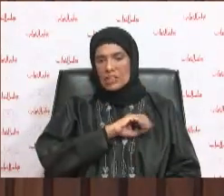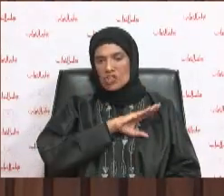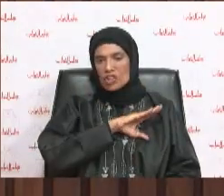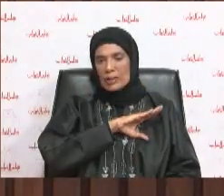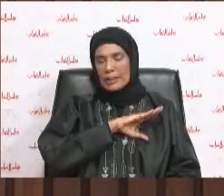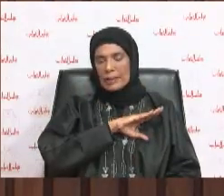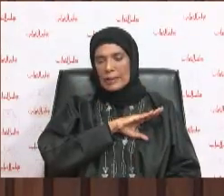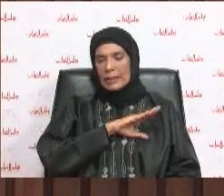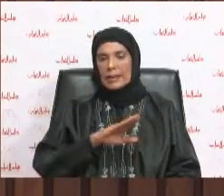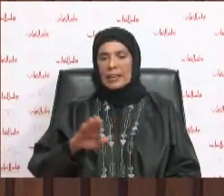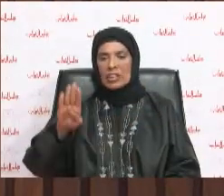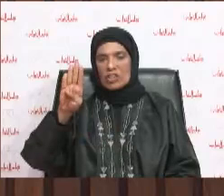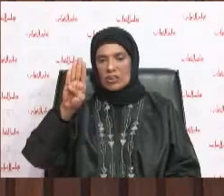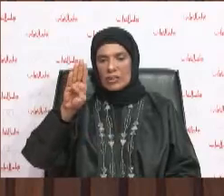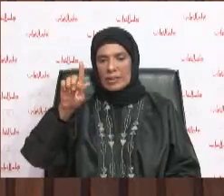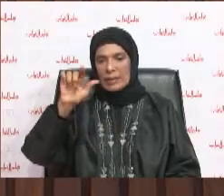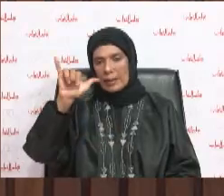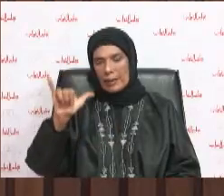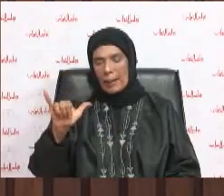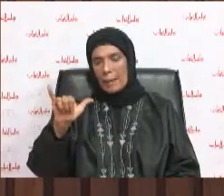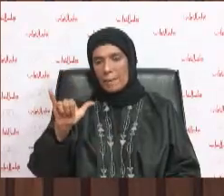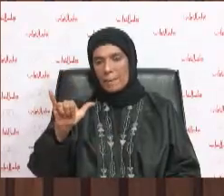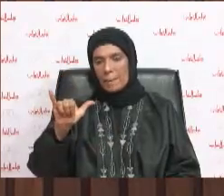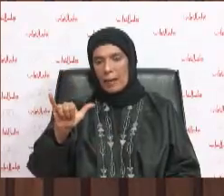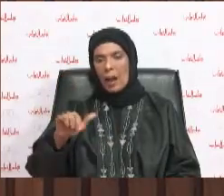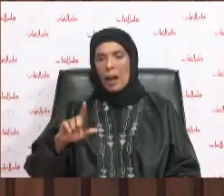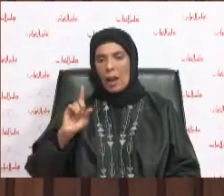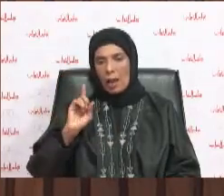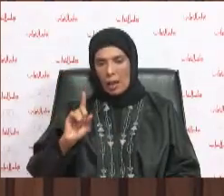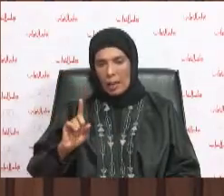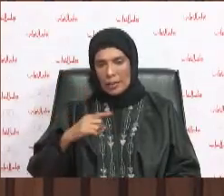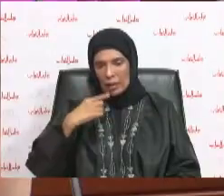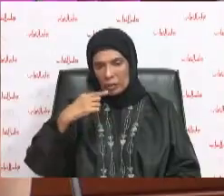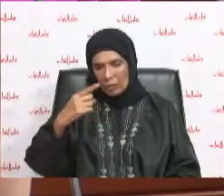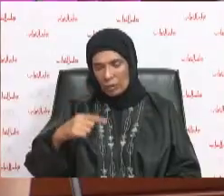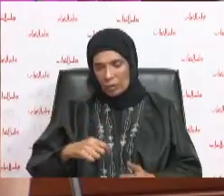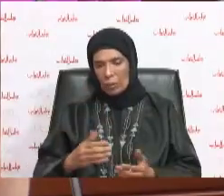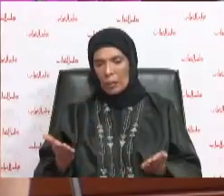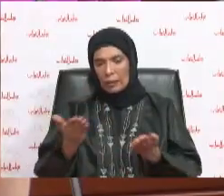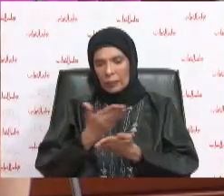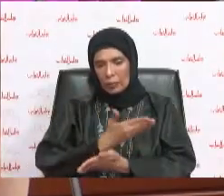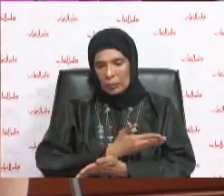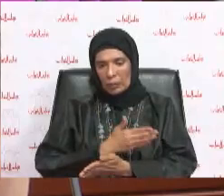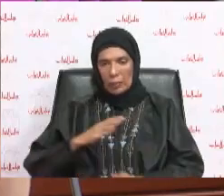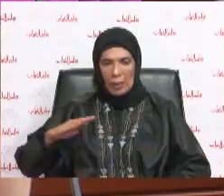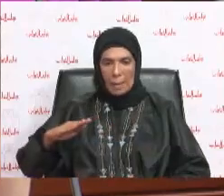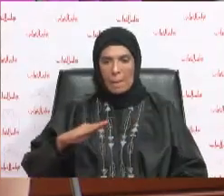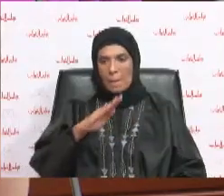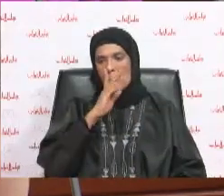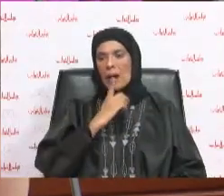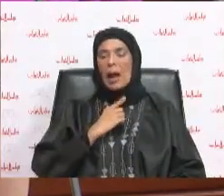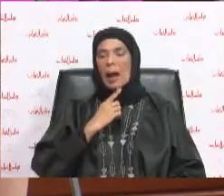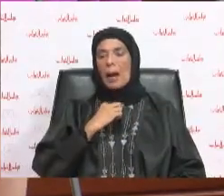اللي تواصلت معنا على أساس أن احنا ندخل في اتفاقية الخدمات الجوية، وهذه رغبة